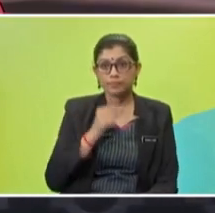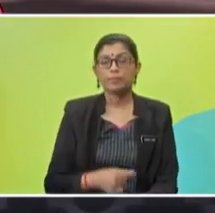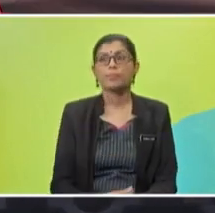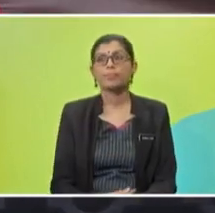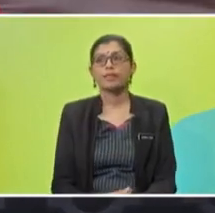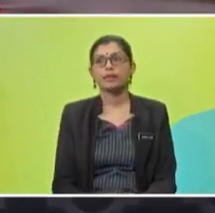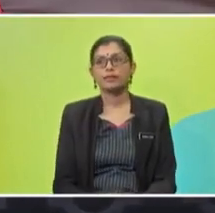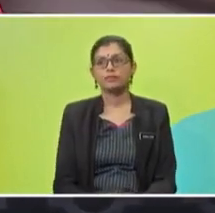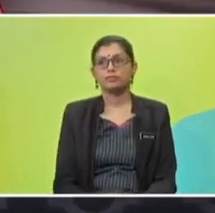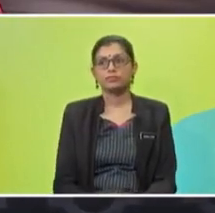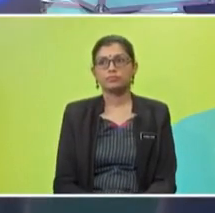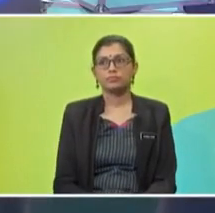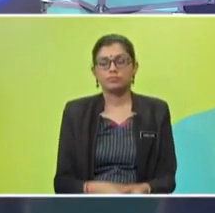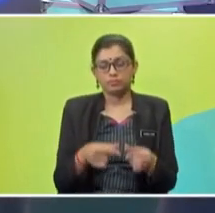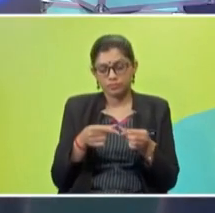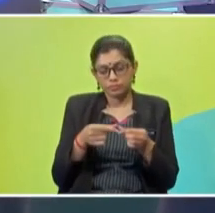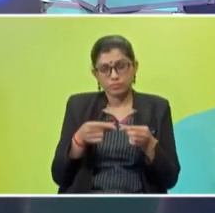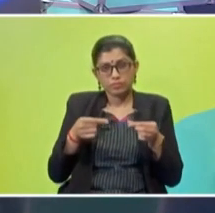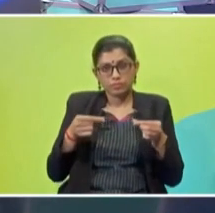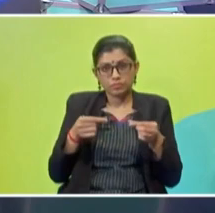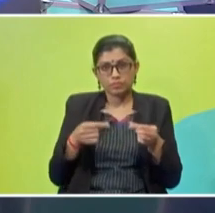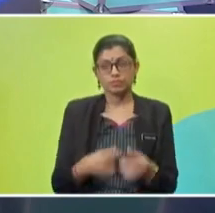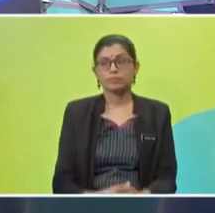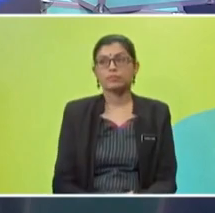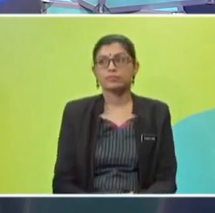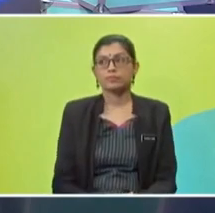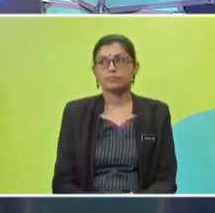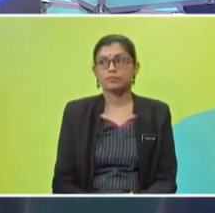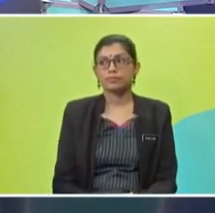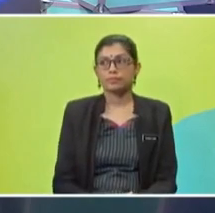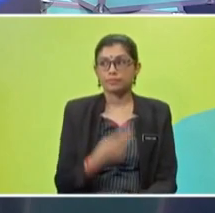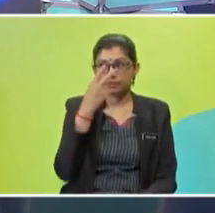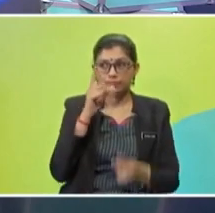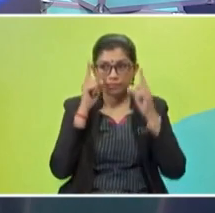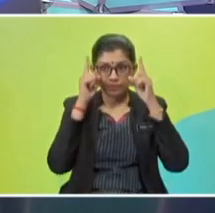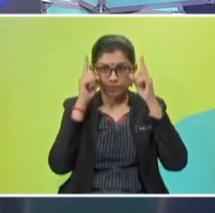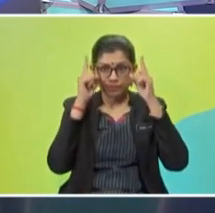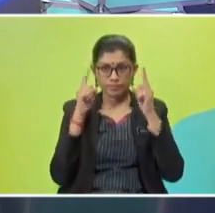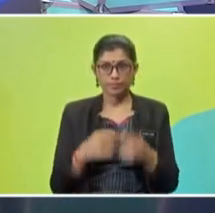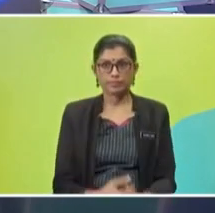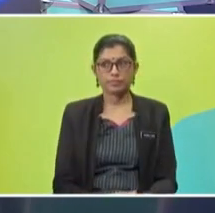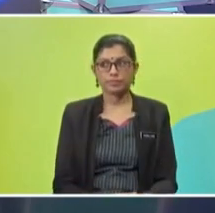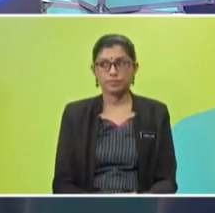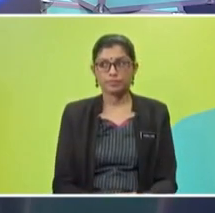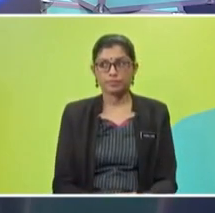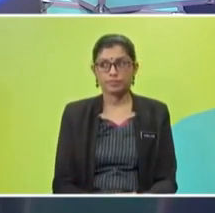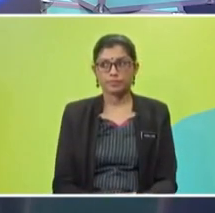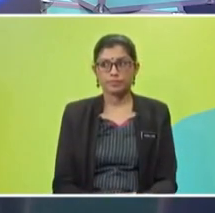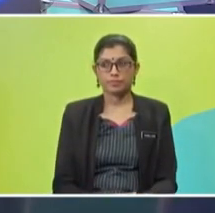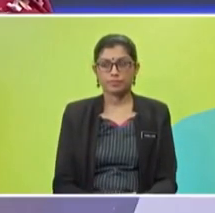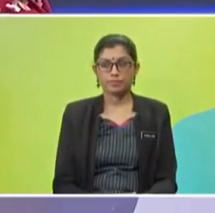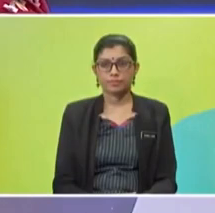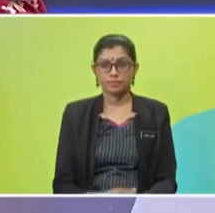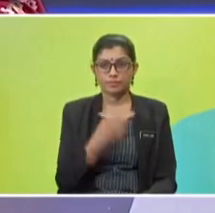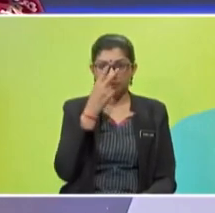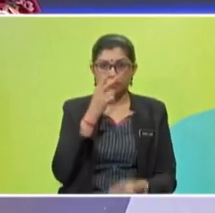nggak panjang-panjang lagi dia muncul jam tuh Oh gini bye